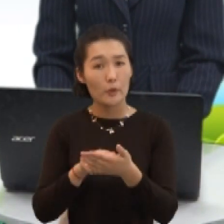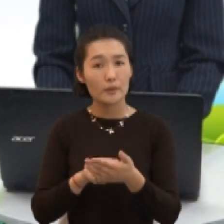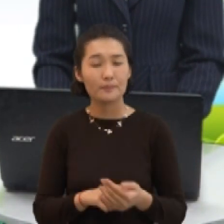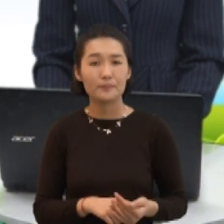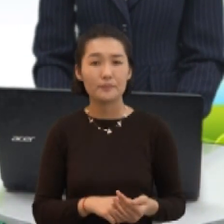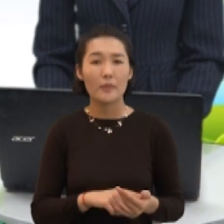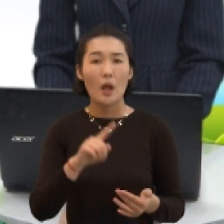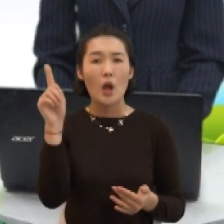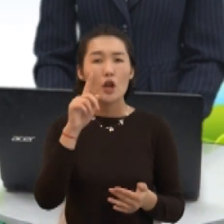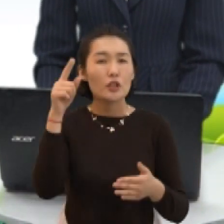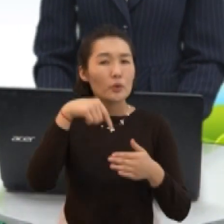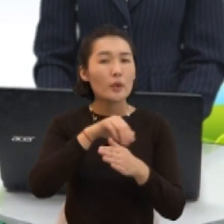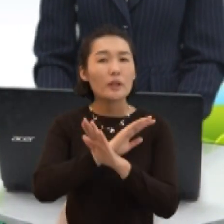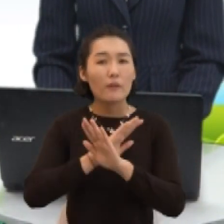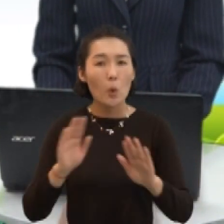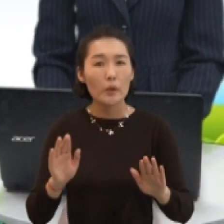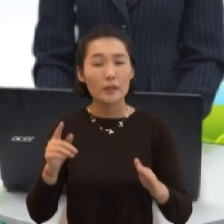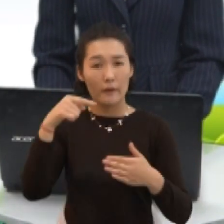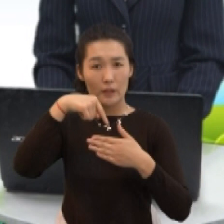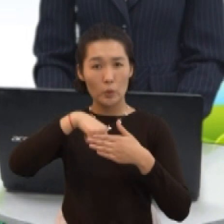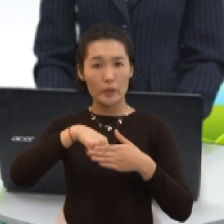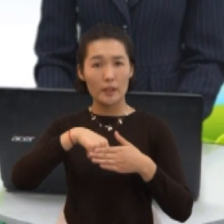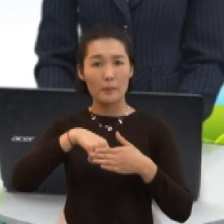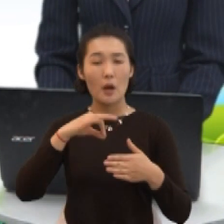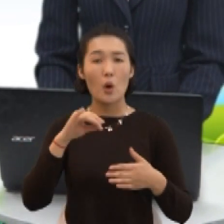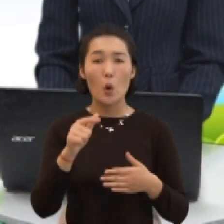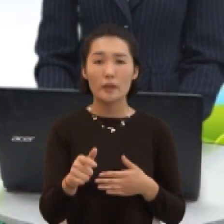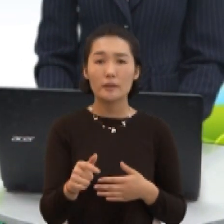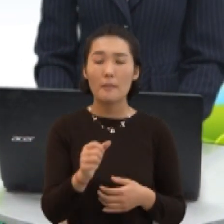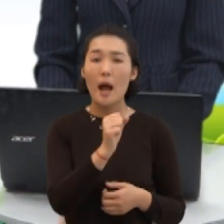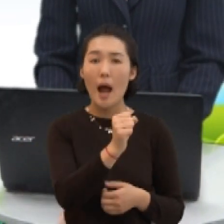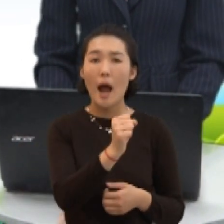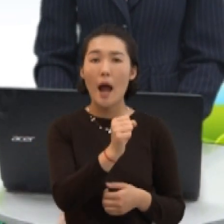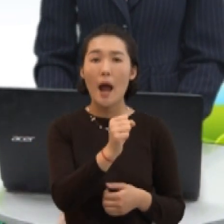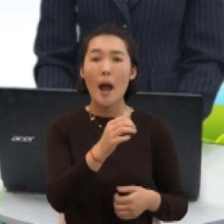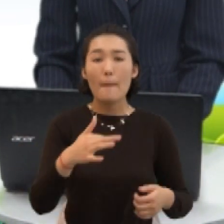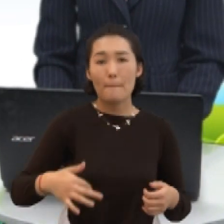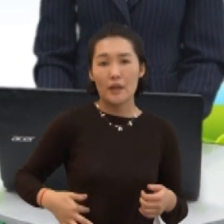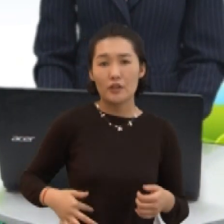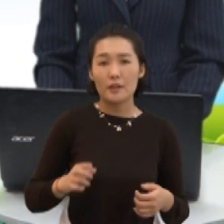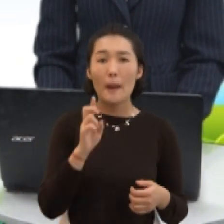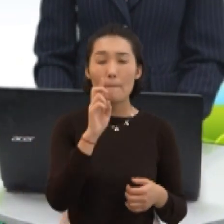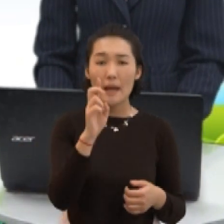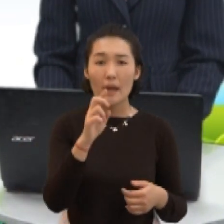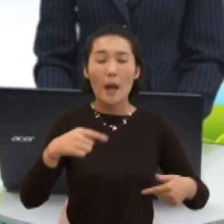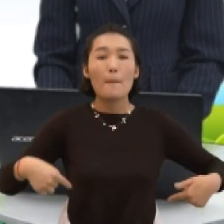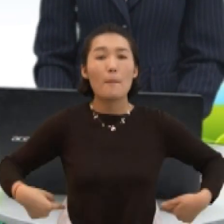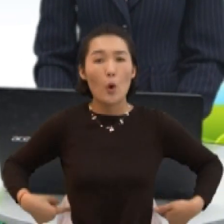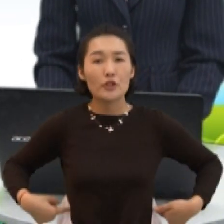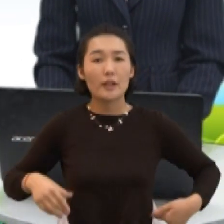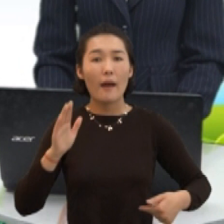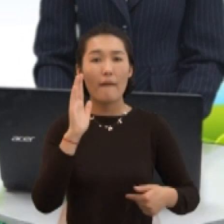что не относится к внутренним органам. А. Печень. Б. Почки.